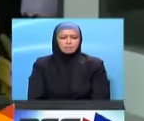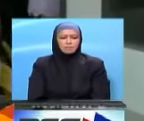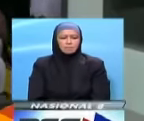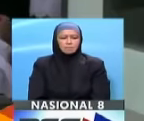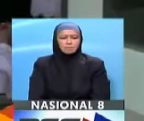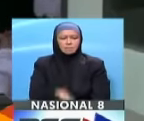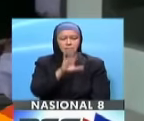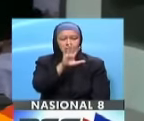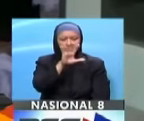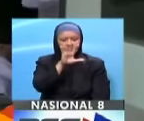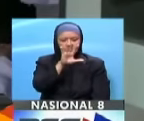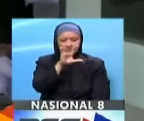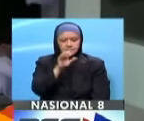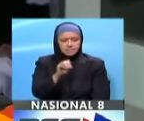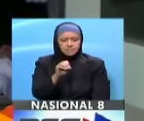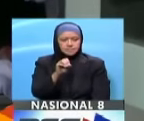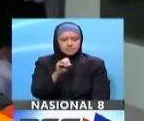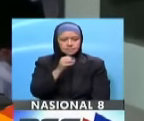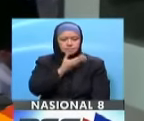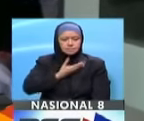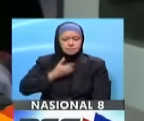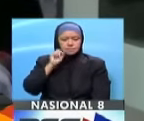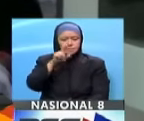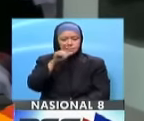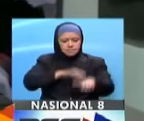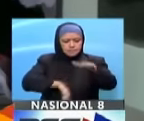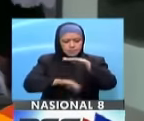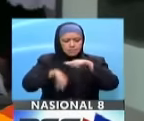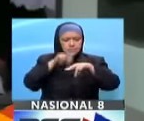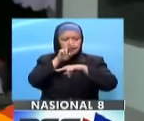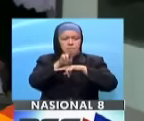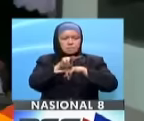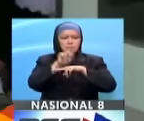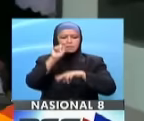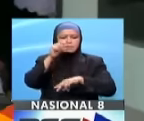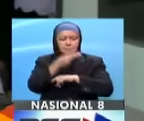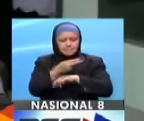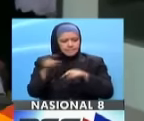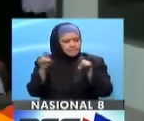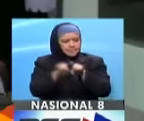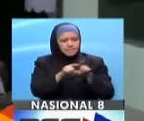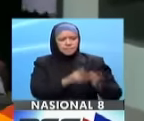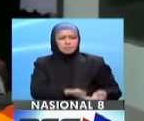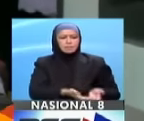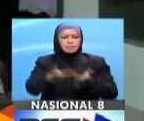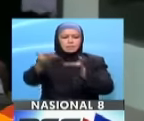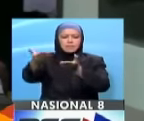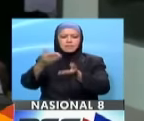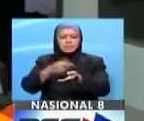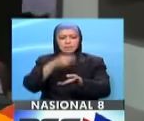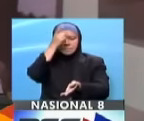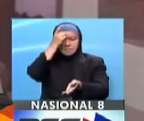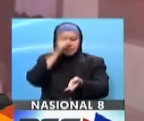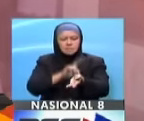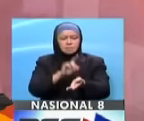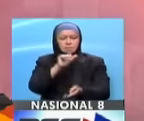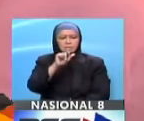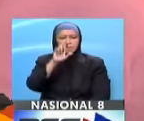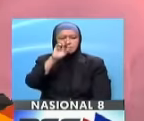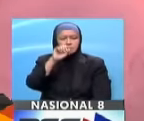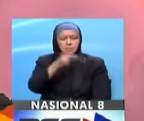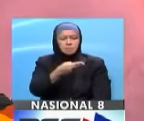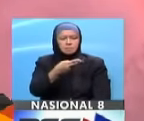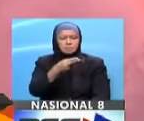Selain itu, 50 jemaah warga emas yang berada di bawah pemantauan mereka turut dibawa. Dato' Dr. Ashraf Wajdi ditemui selepas melawat